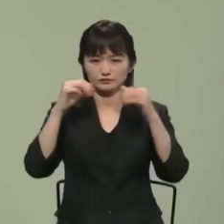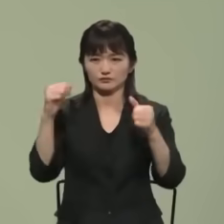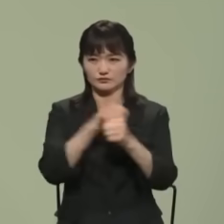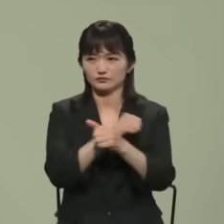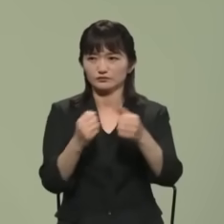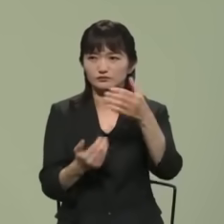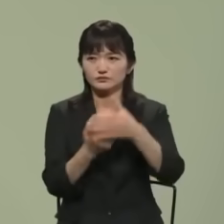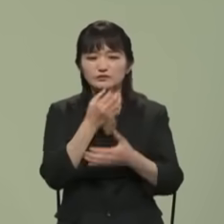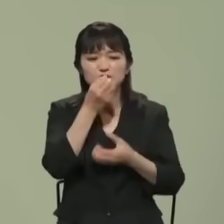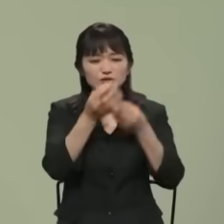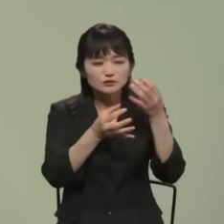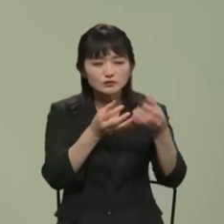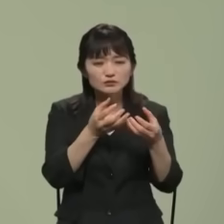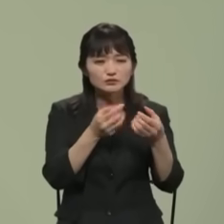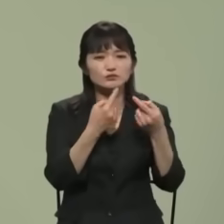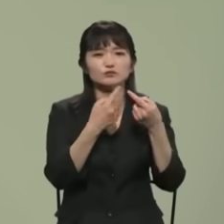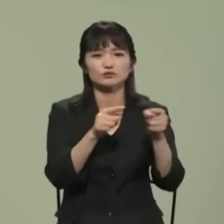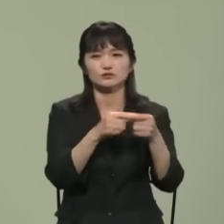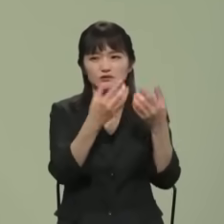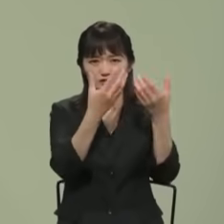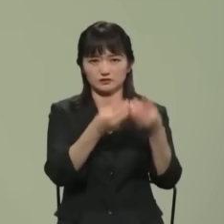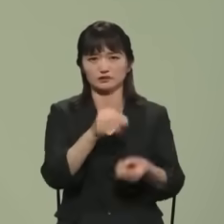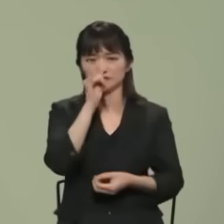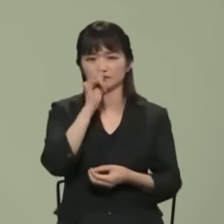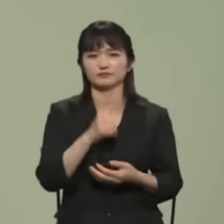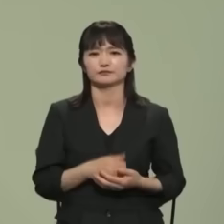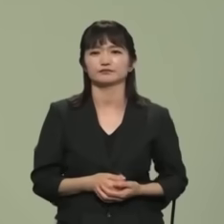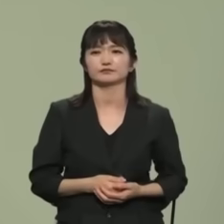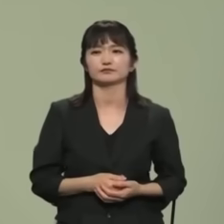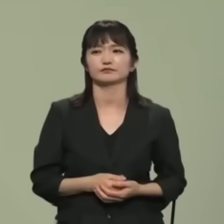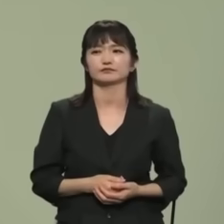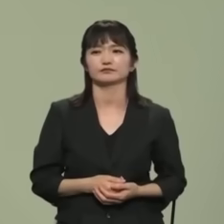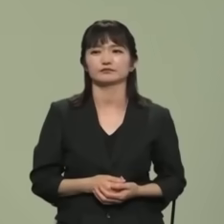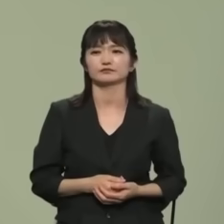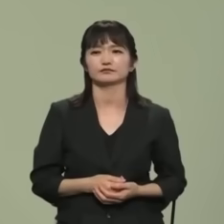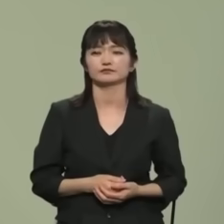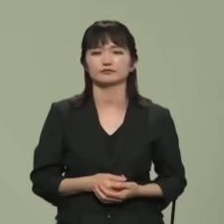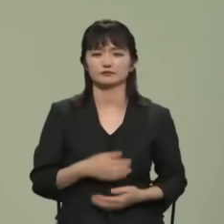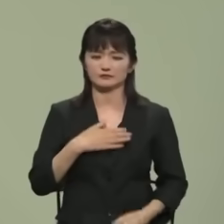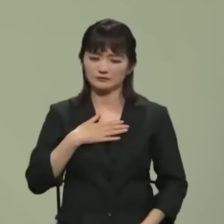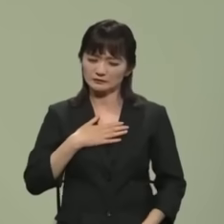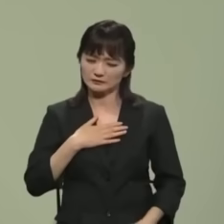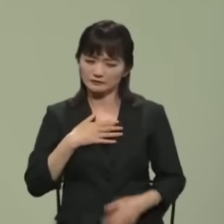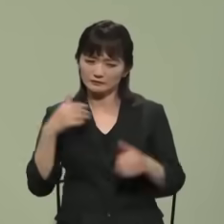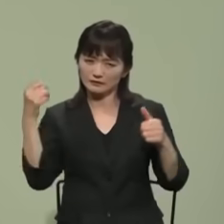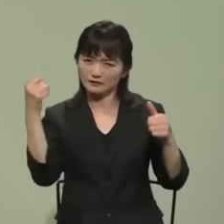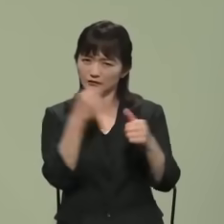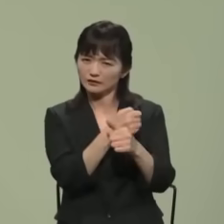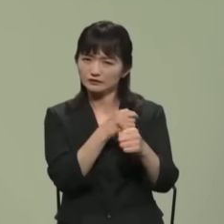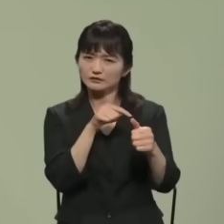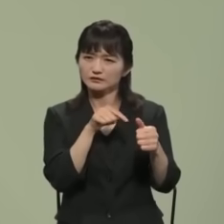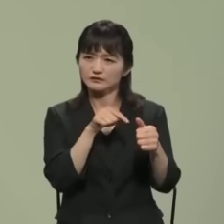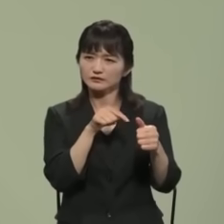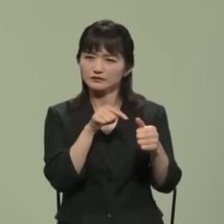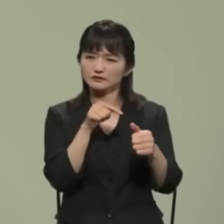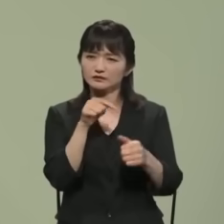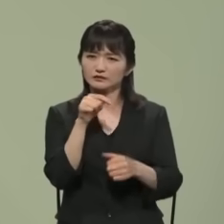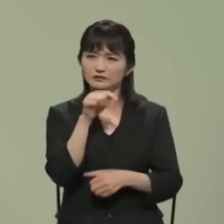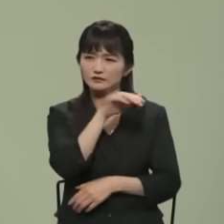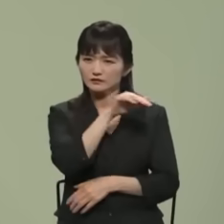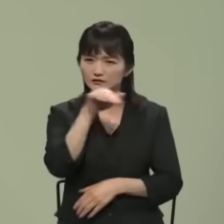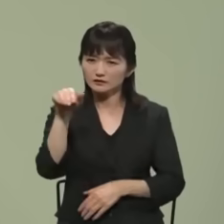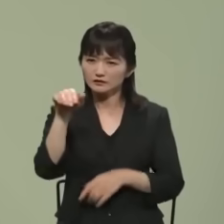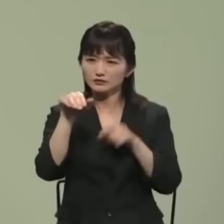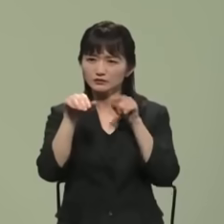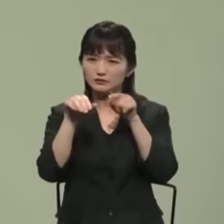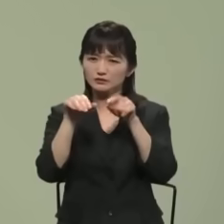사건을 진술분석을 하는 사례들이 있는데요 말씀하신 것처럼 정서 이제 학대에 대해서 결국은 기준으로 하는 것이